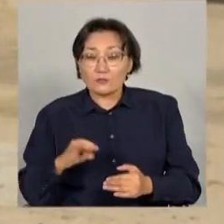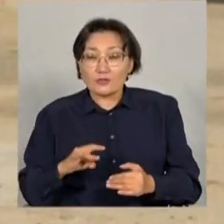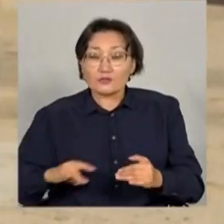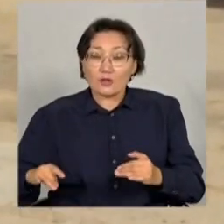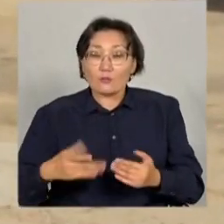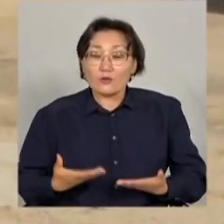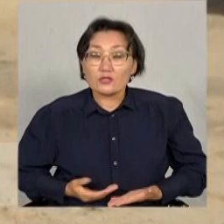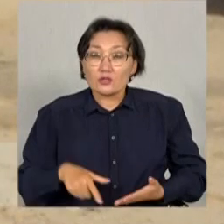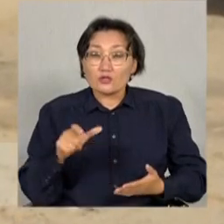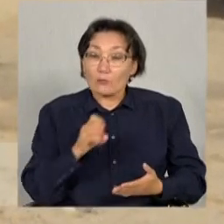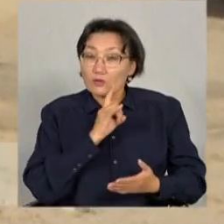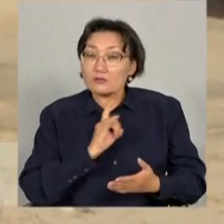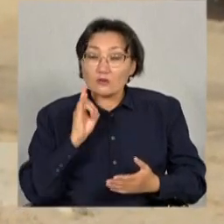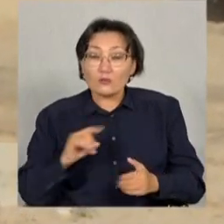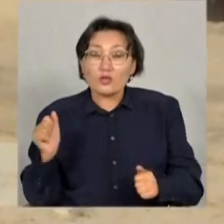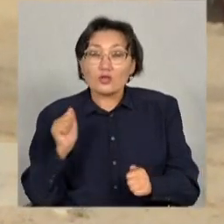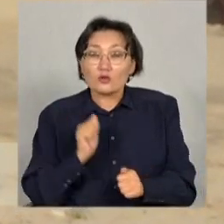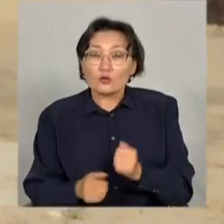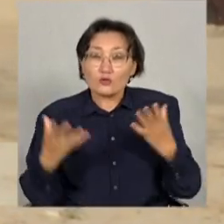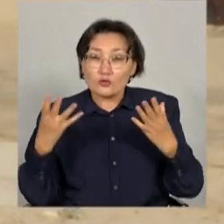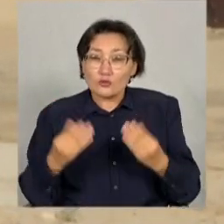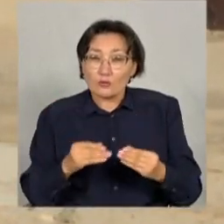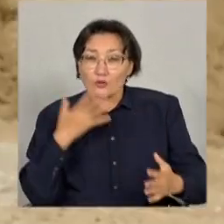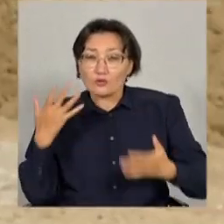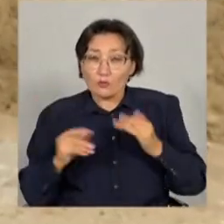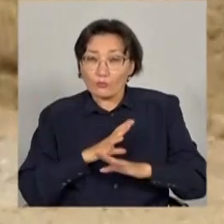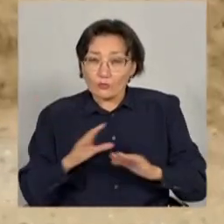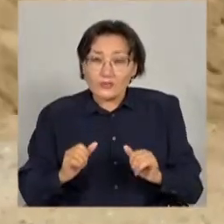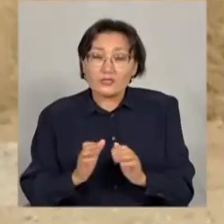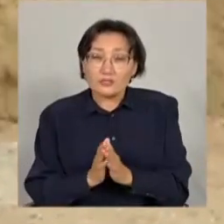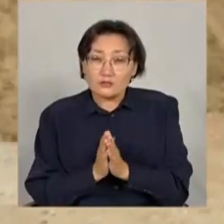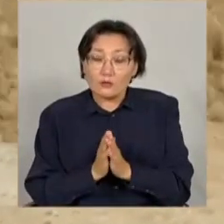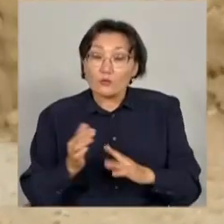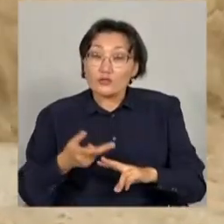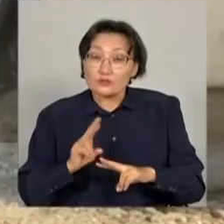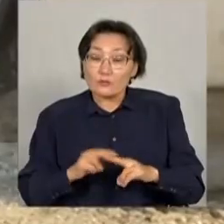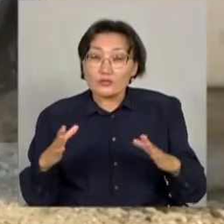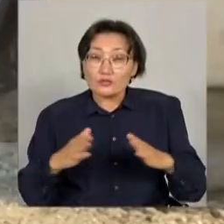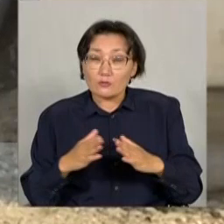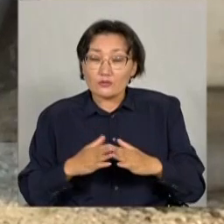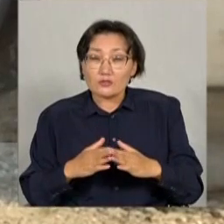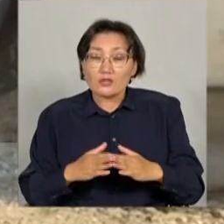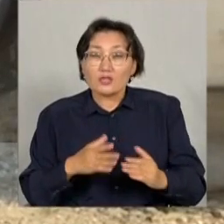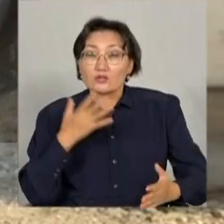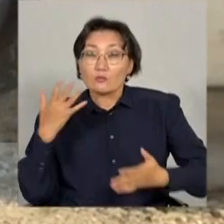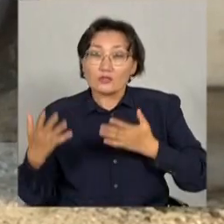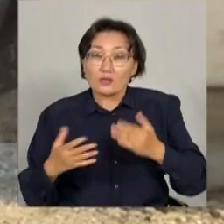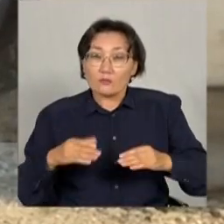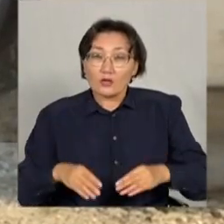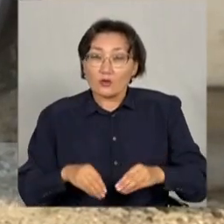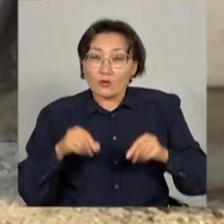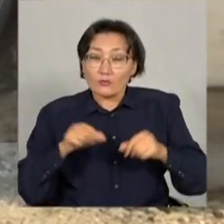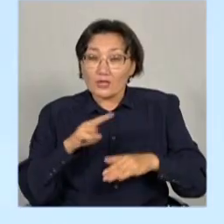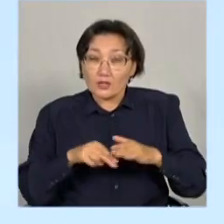Фаруза Сұлтаналиева күнде дауыл тұрмаса екен деп тілеп, жанын шүберекке түйіп отырады. Өйткені үйім үйіріліп соққан шағылдың астында қалама